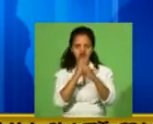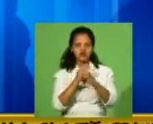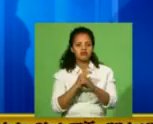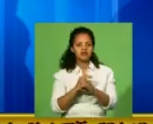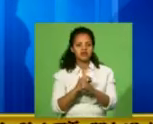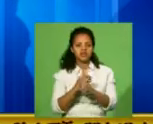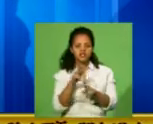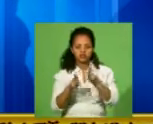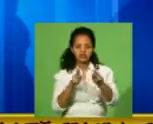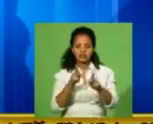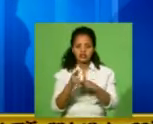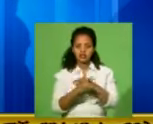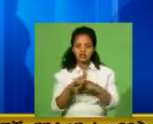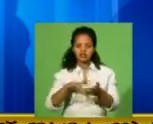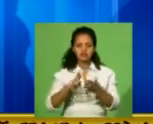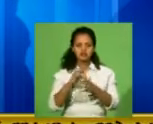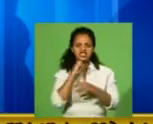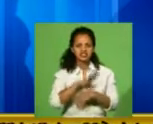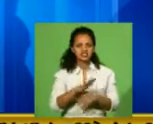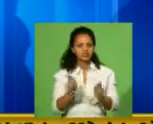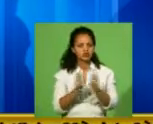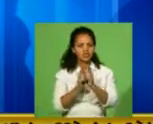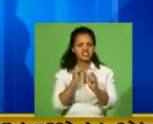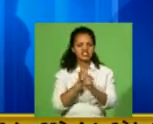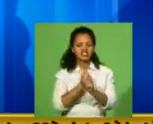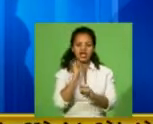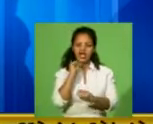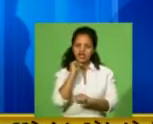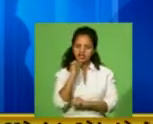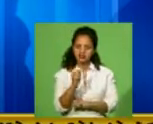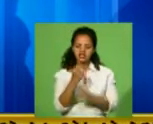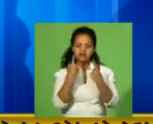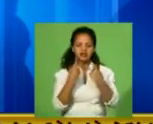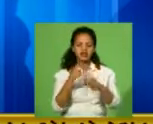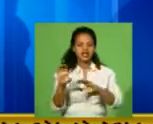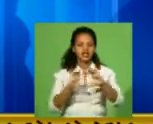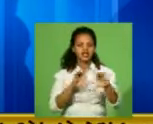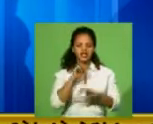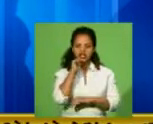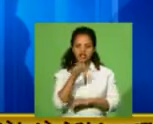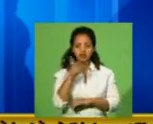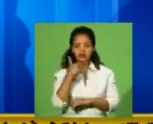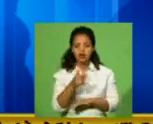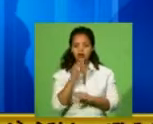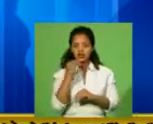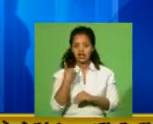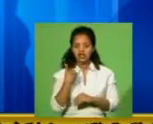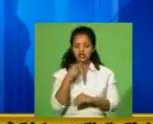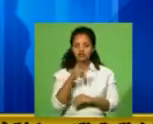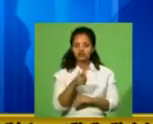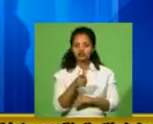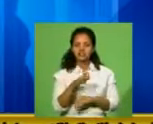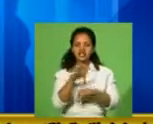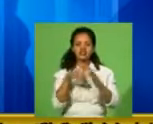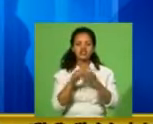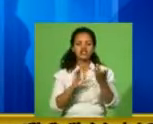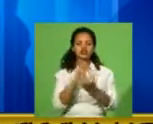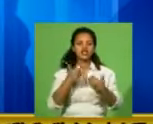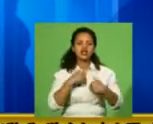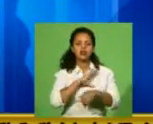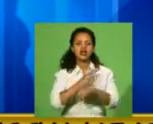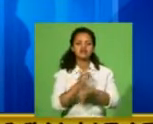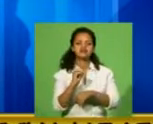በማህበረሰቡ ዘንድ የሚነሱ ነገሮች አሉ። ብልሽት ገጥሞታል፣ እየሰራ አይደለም፣ ምርመራዎችንም እያካሄደ አይደለም የሚባሉ ነገሮች አሉና እሱንና እንዳጠቃላይ ክልሉ ያለው